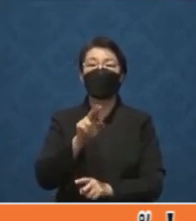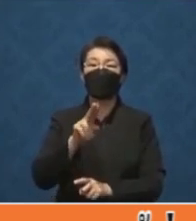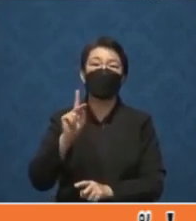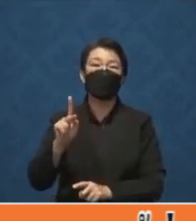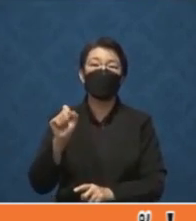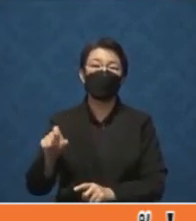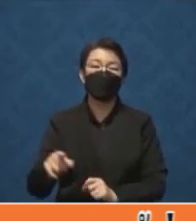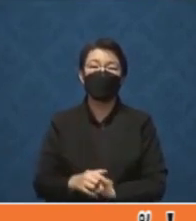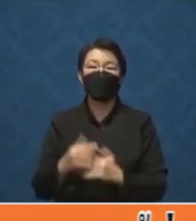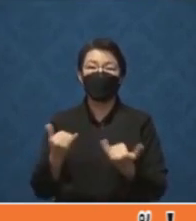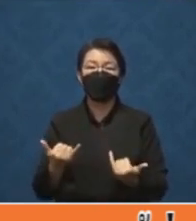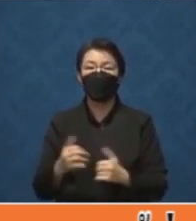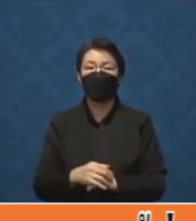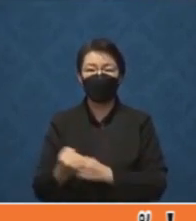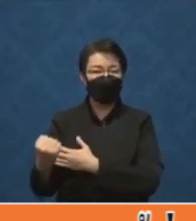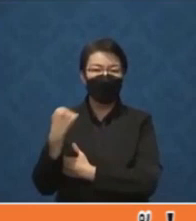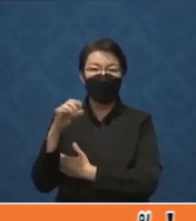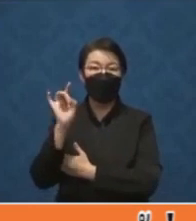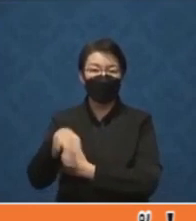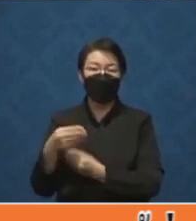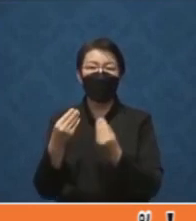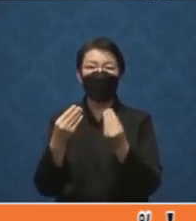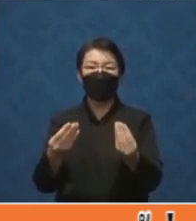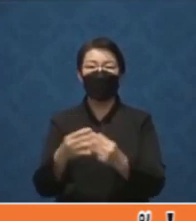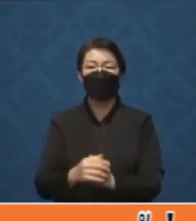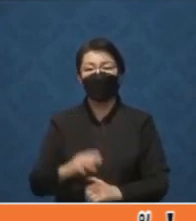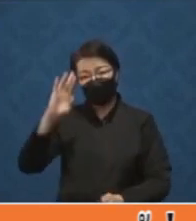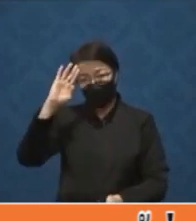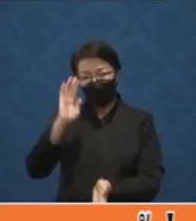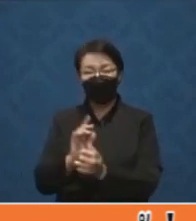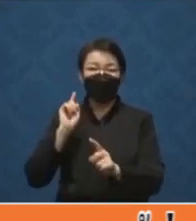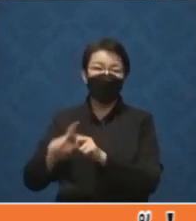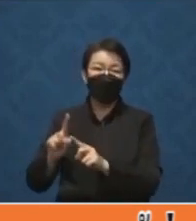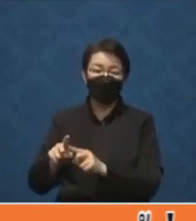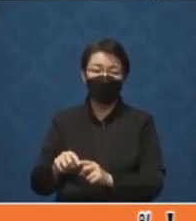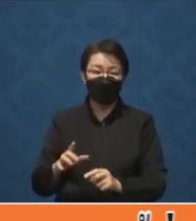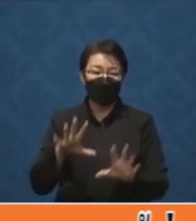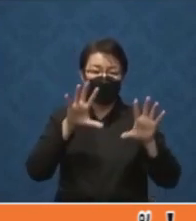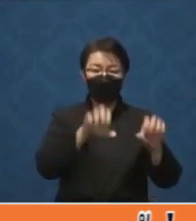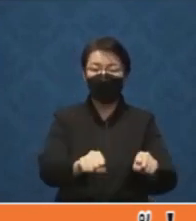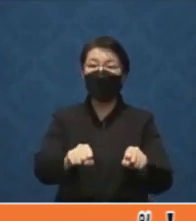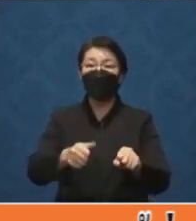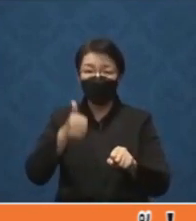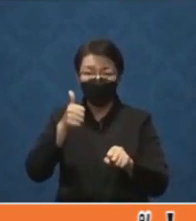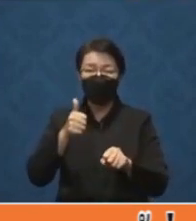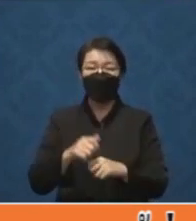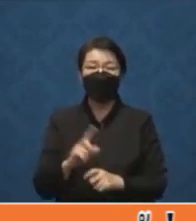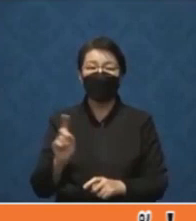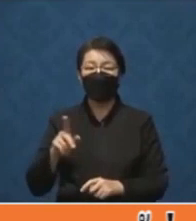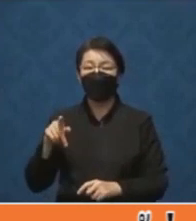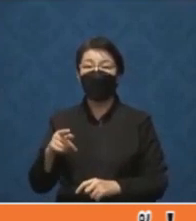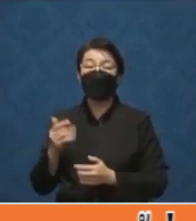านการณ์ฉุกเฉินที่มีความร้ายแรงที่ให้อำนาจประกาศให้เจ้าหน้าที่สามารถควบคุมตัวบุคคลได้จ